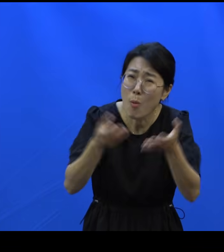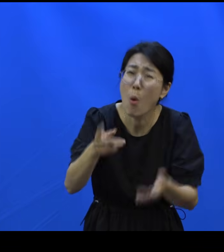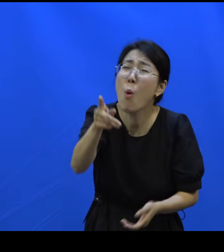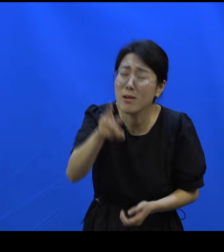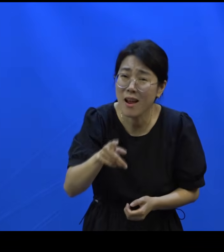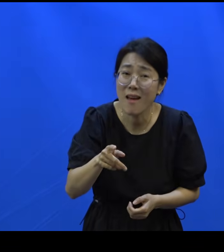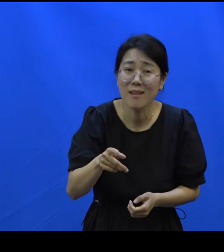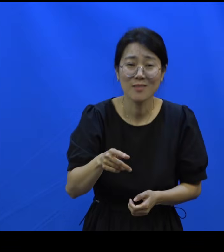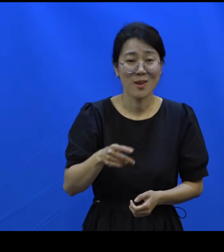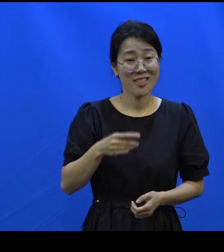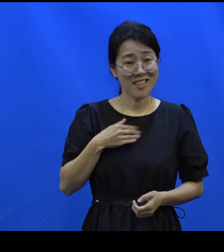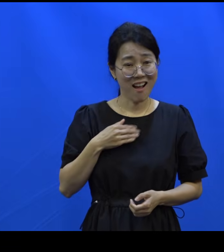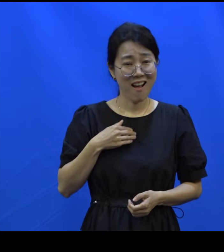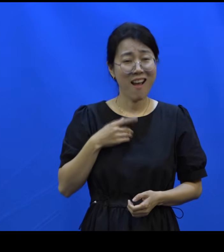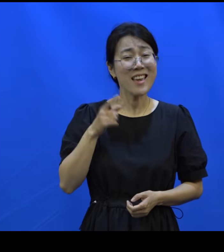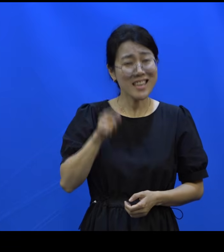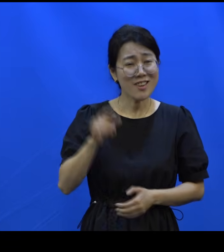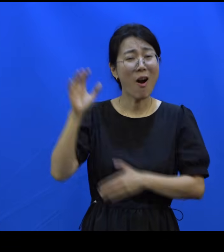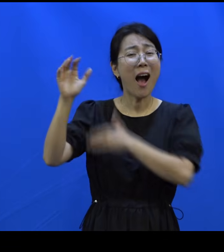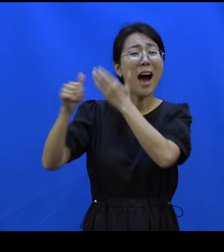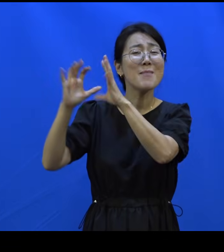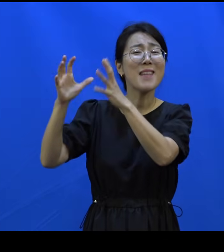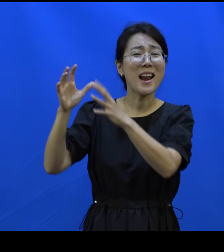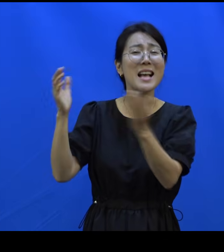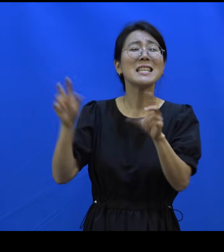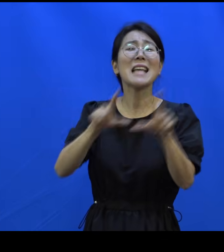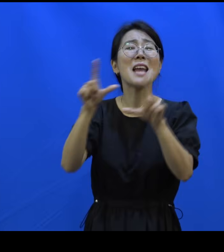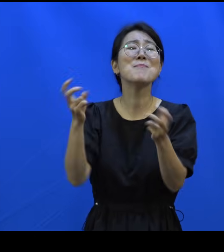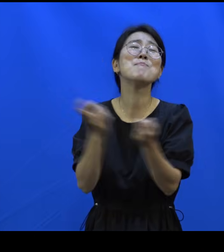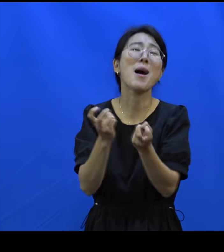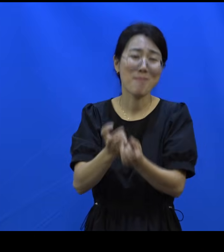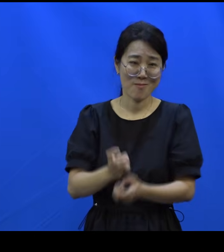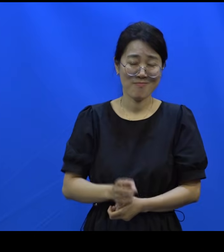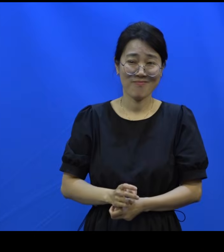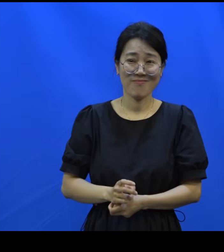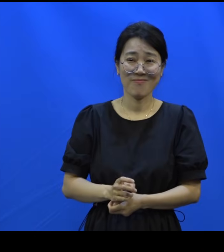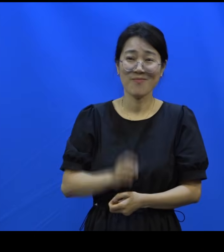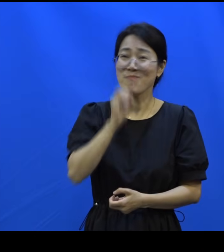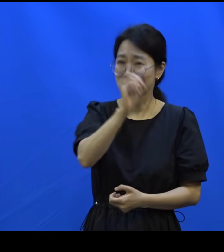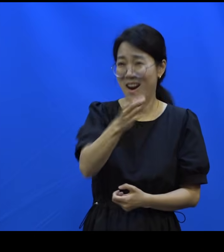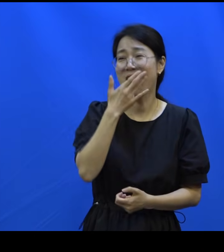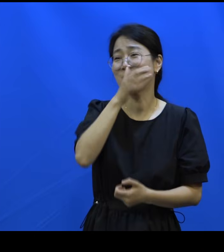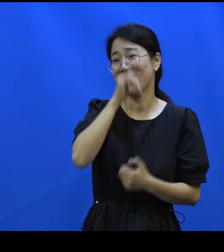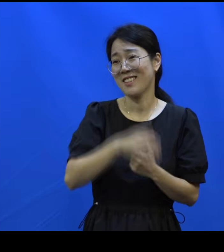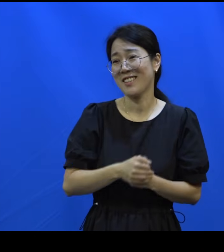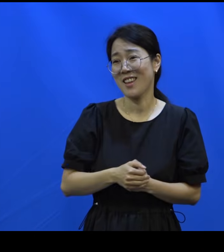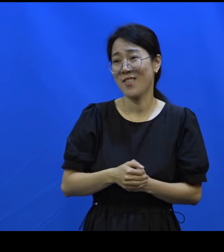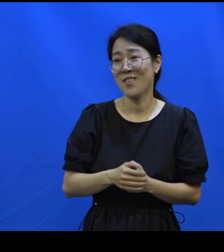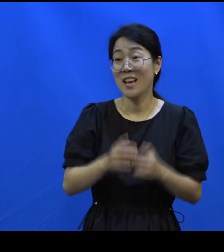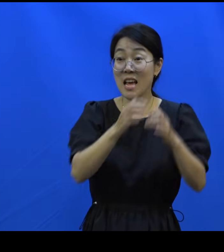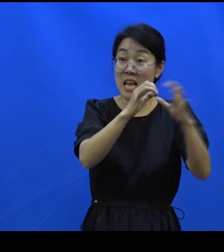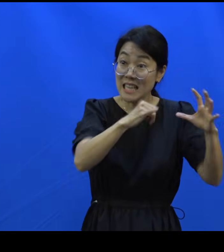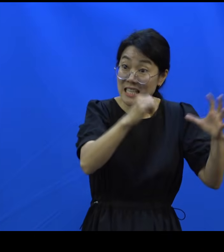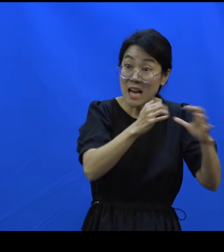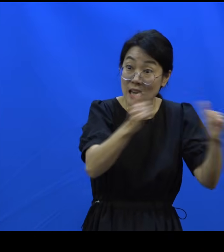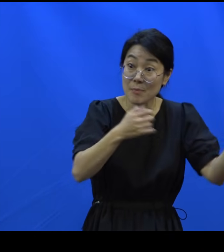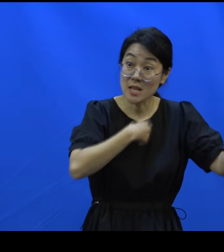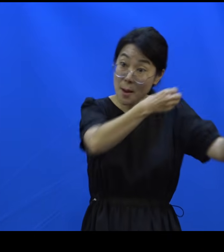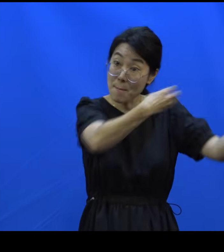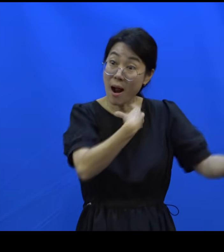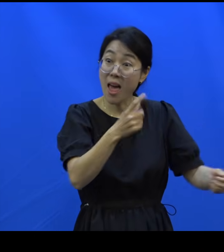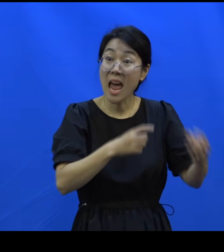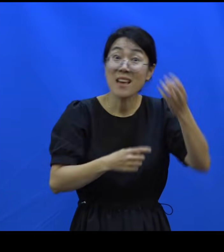기꺼이 바보가 되겠습니다. 십자가에 죽으신 예수는 어리석어 보여요. 그러나 주님은 어리석은 분이 아니에요. 가장 지혜로운